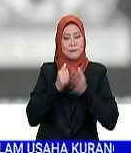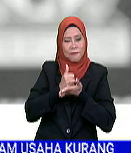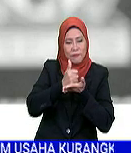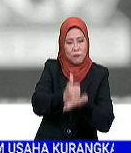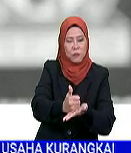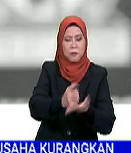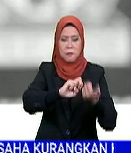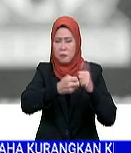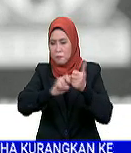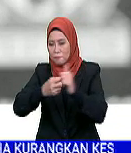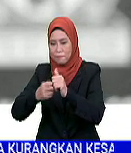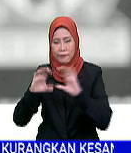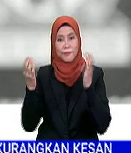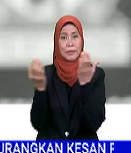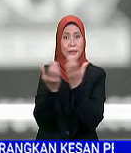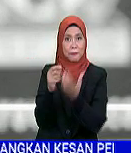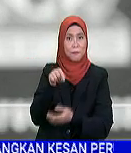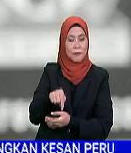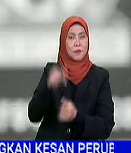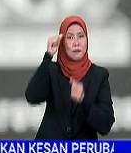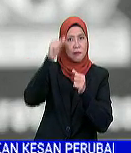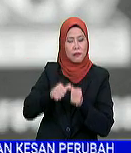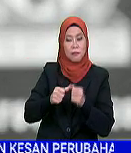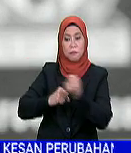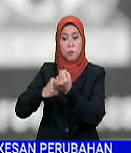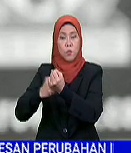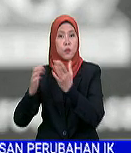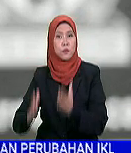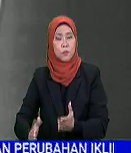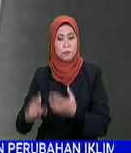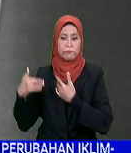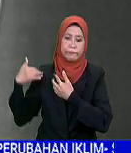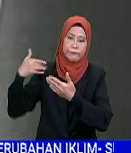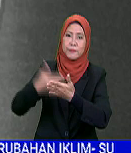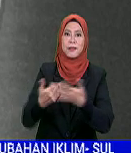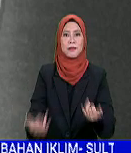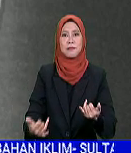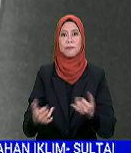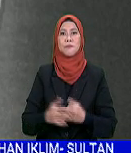memulihkan masalah dalaman kelab tersebut yang diingati para penyokong sehingga kini.